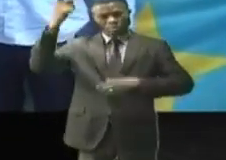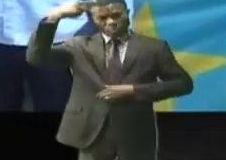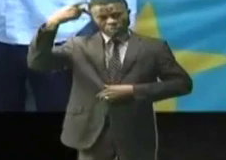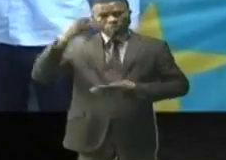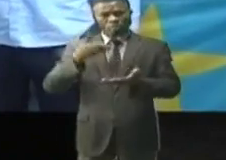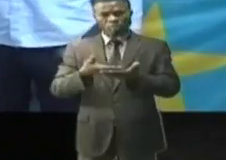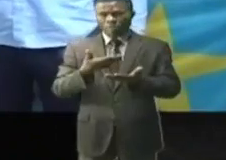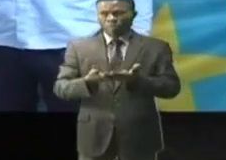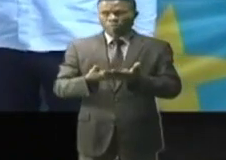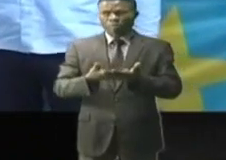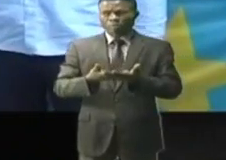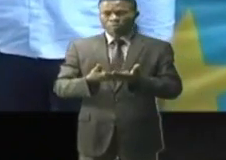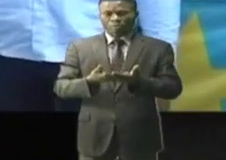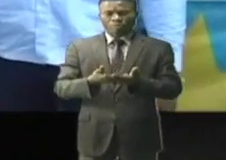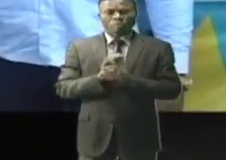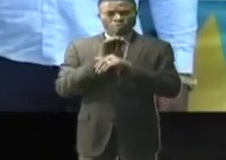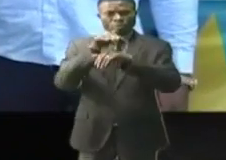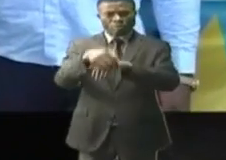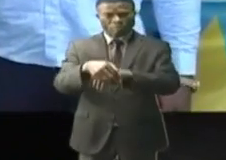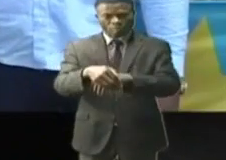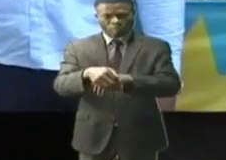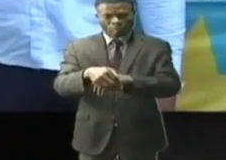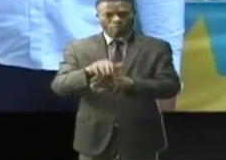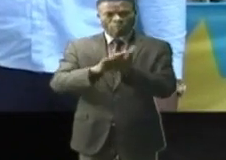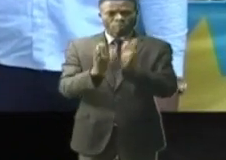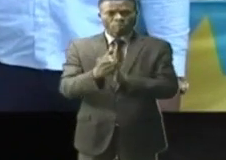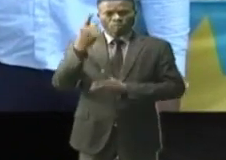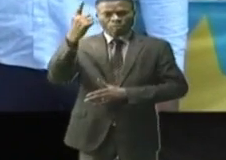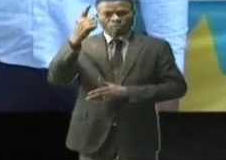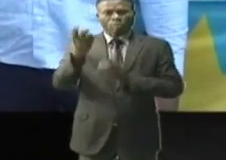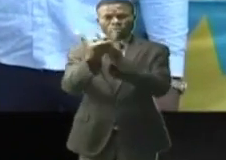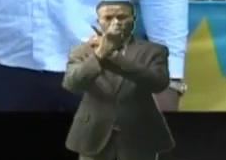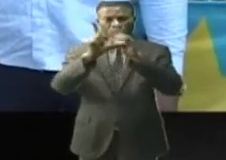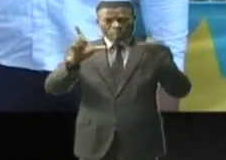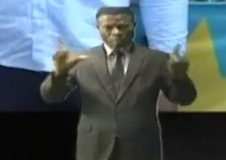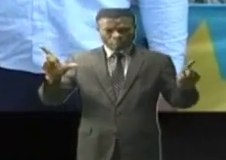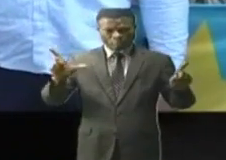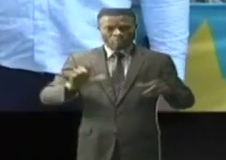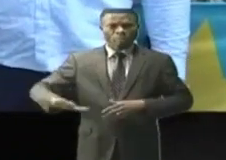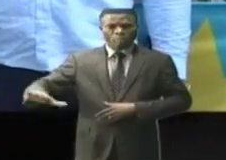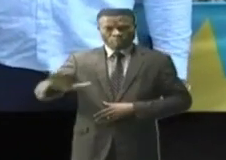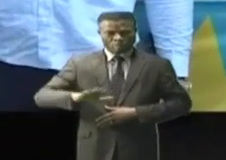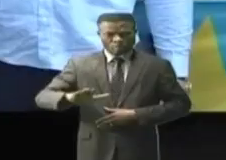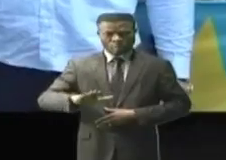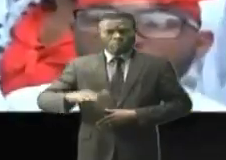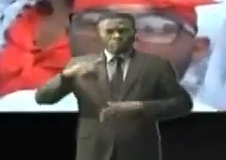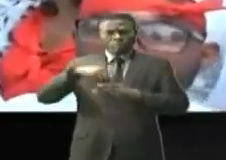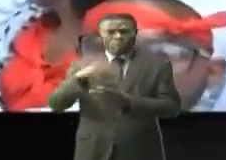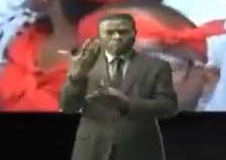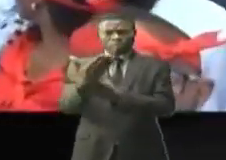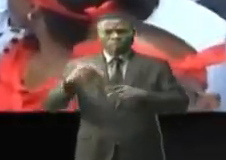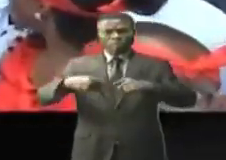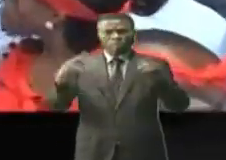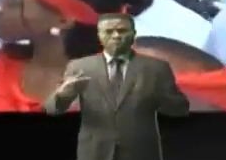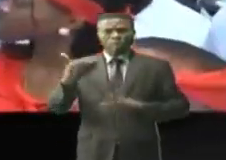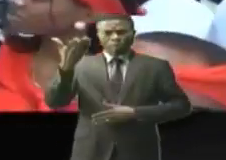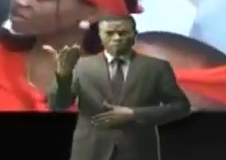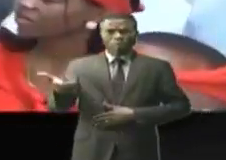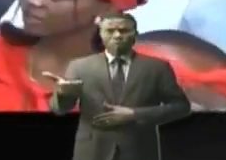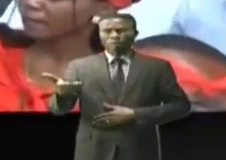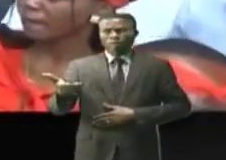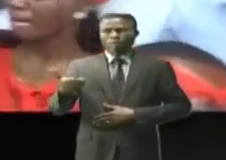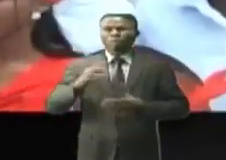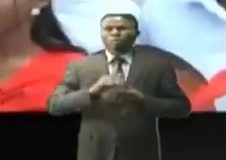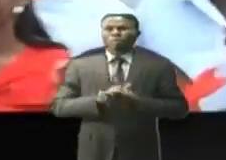civile, de se liguer comme un seul homme pour libérer définitivement les pays de mains des prédateurs. Tout en demandant au gouvernement